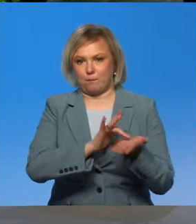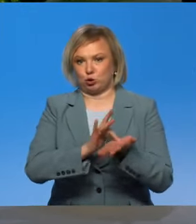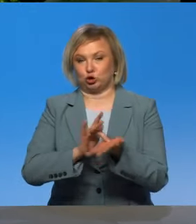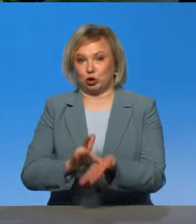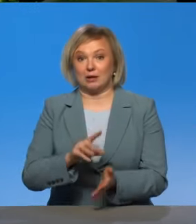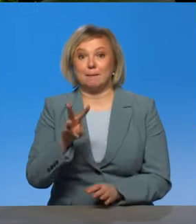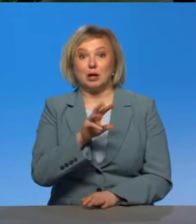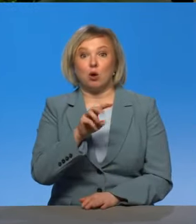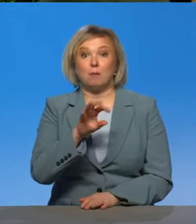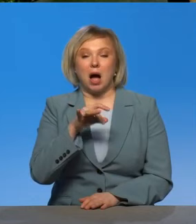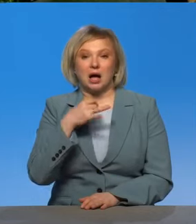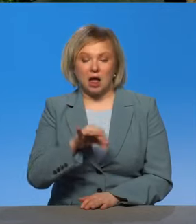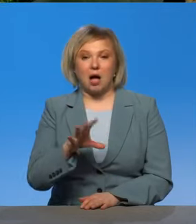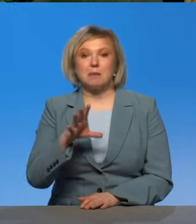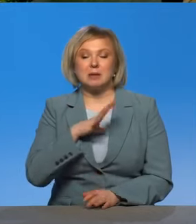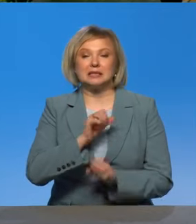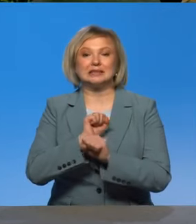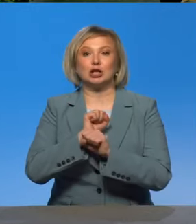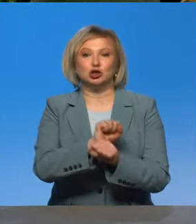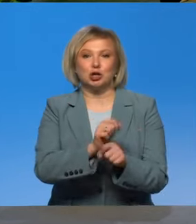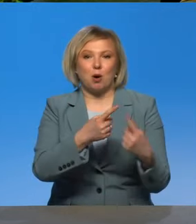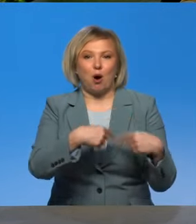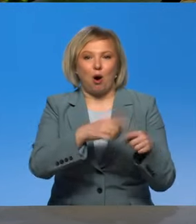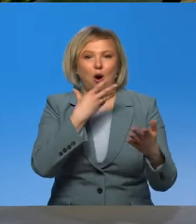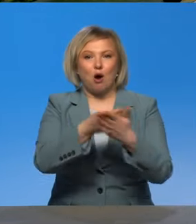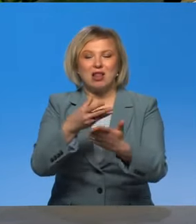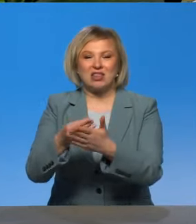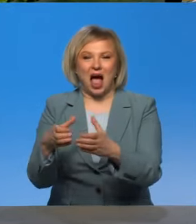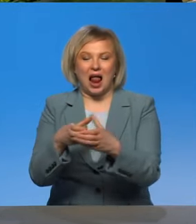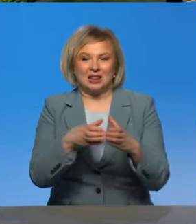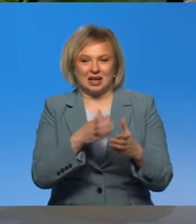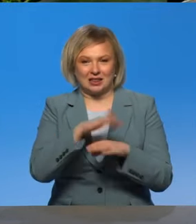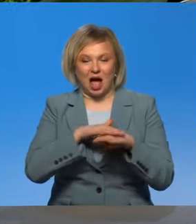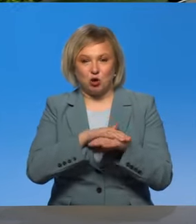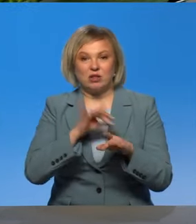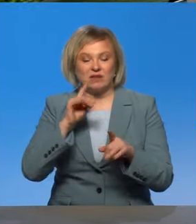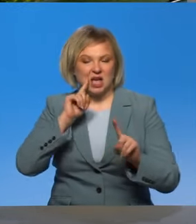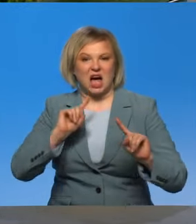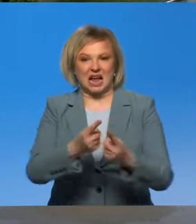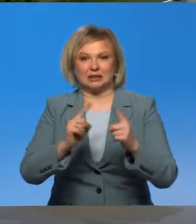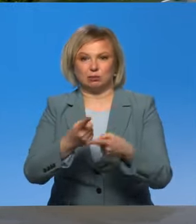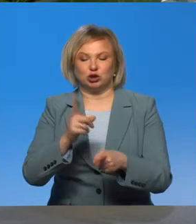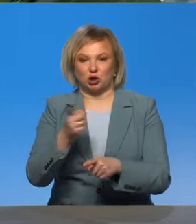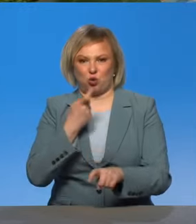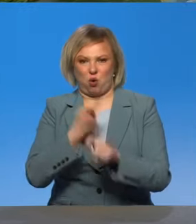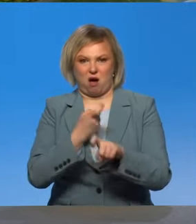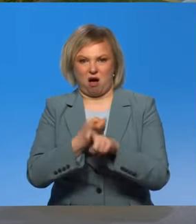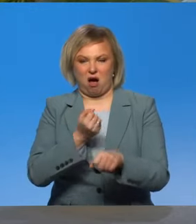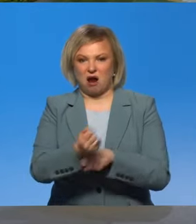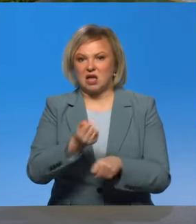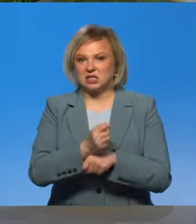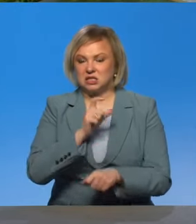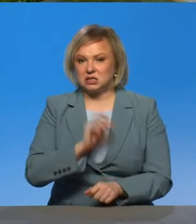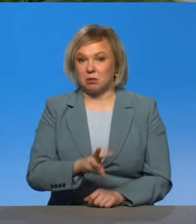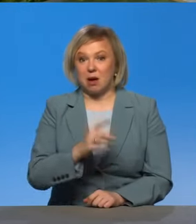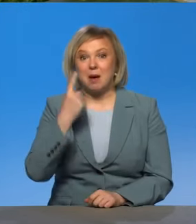изучая Океанию, был защитником колониальных народов, разоблачал расизм, Николай. Но в тот момент, как я понимаю, Новая